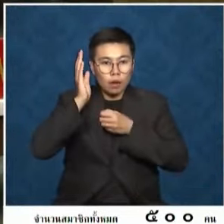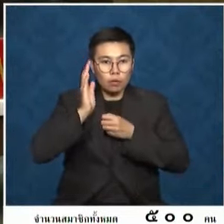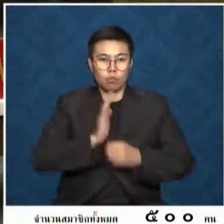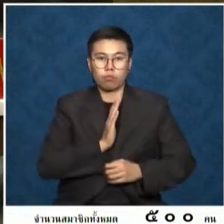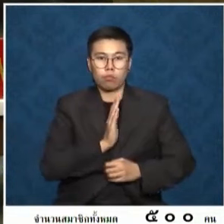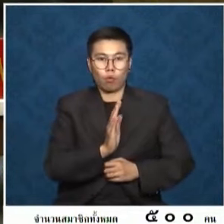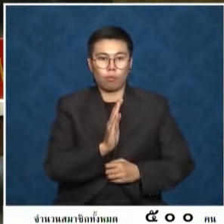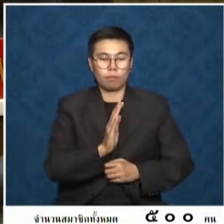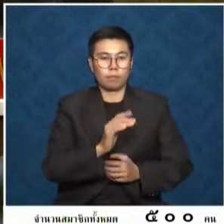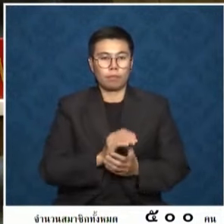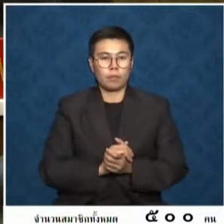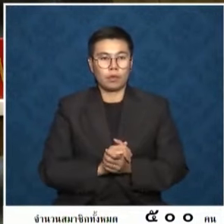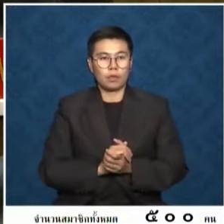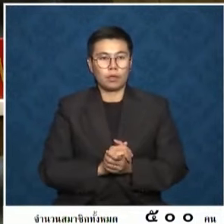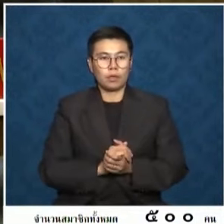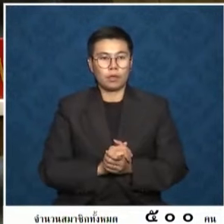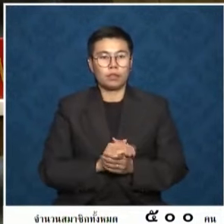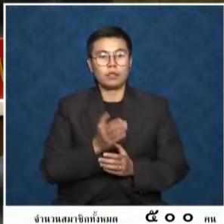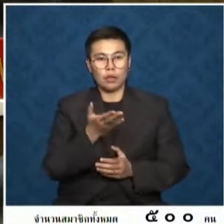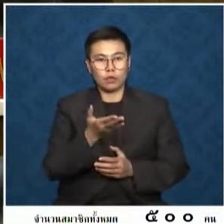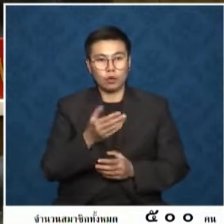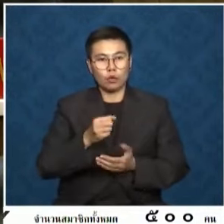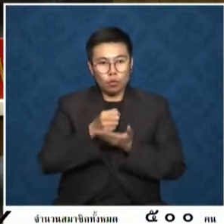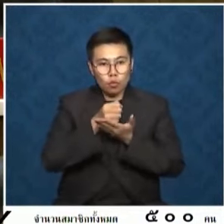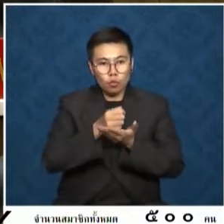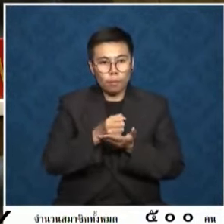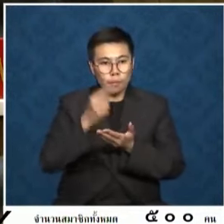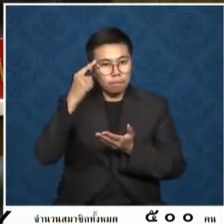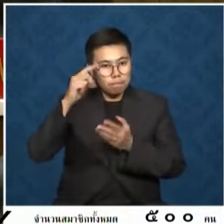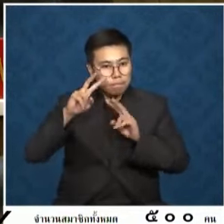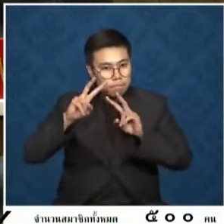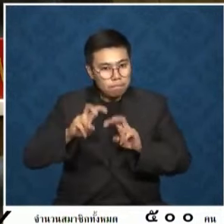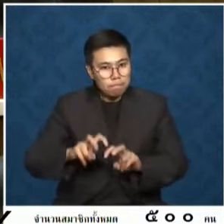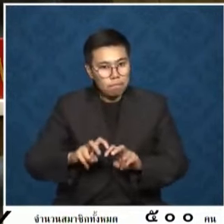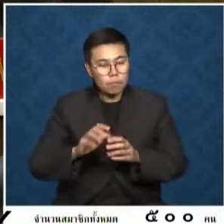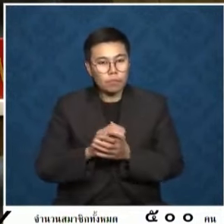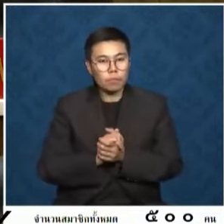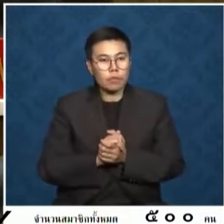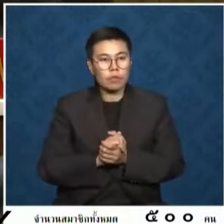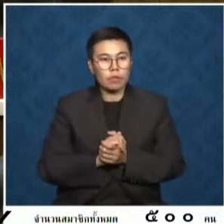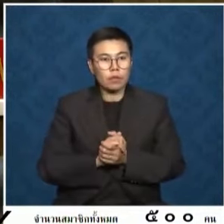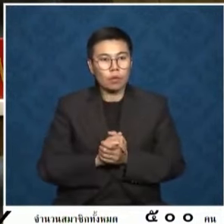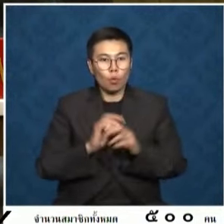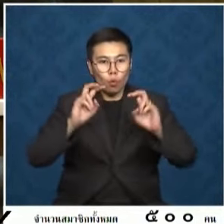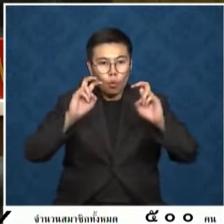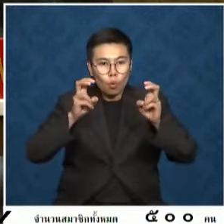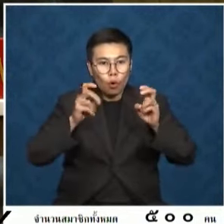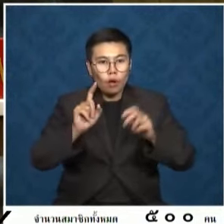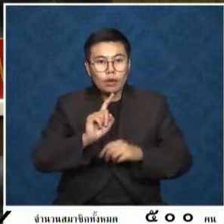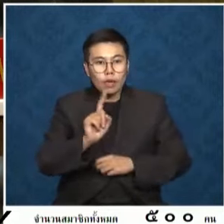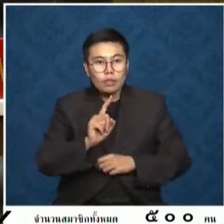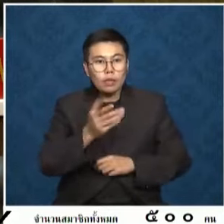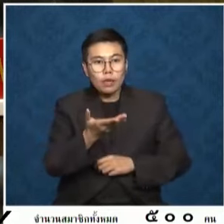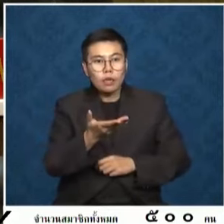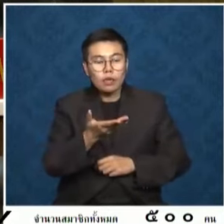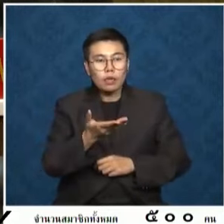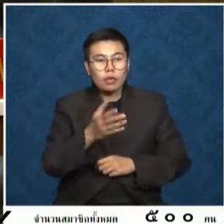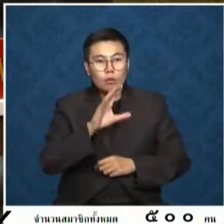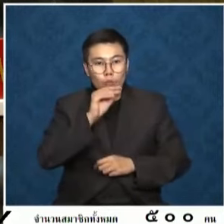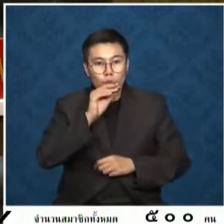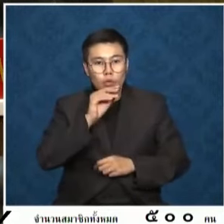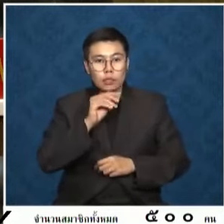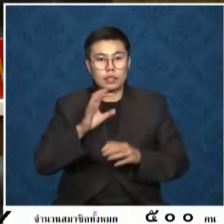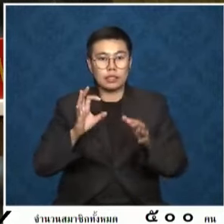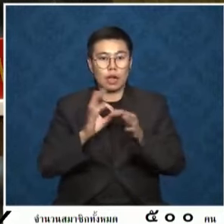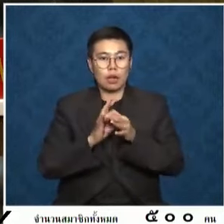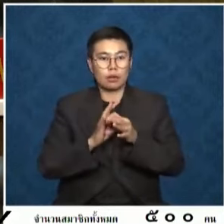ท่านครับท่านวินิจฉัยด้วยครับท่านประธานครับ ประเด็นไหนออกนอกประเด็นครับ ท่านพูดไปถึงเรื่องการที่จะต้